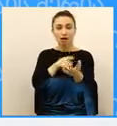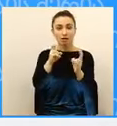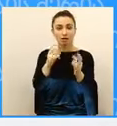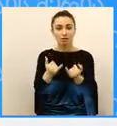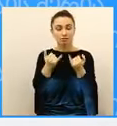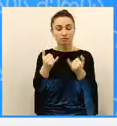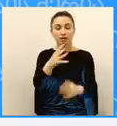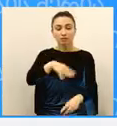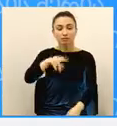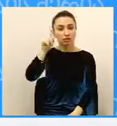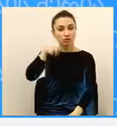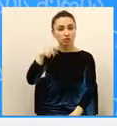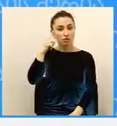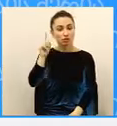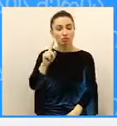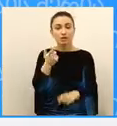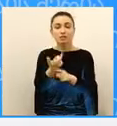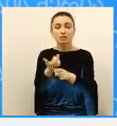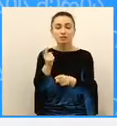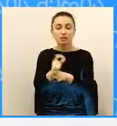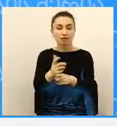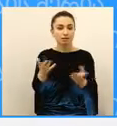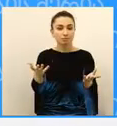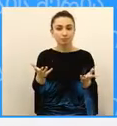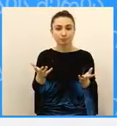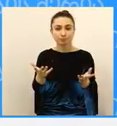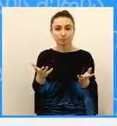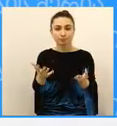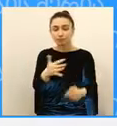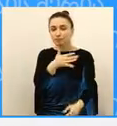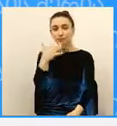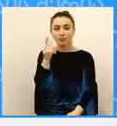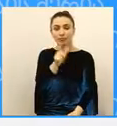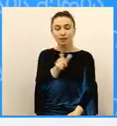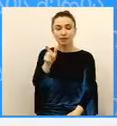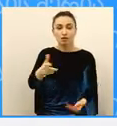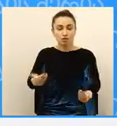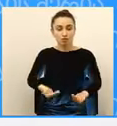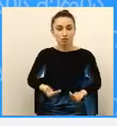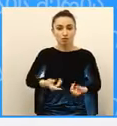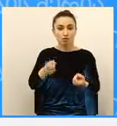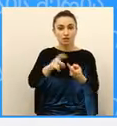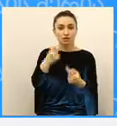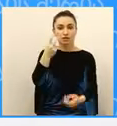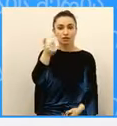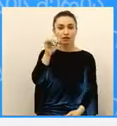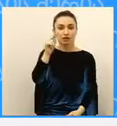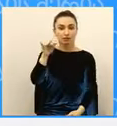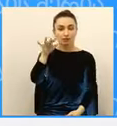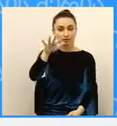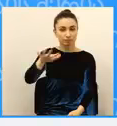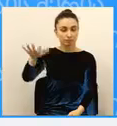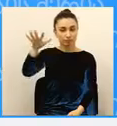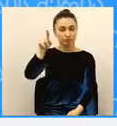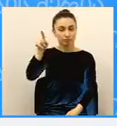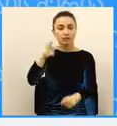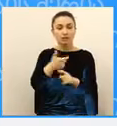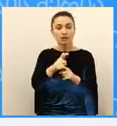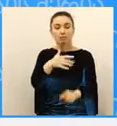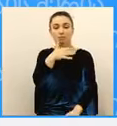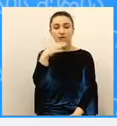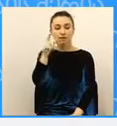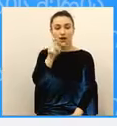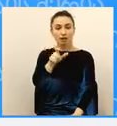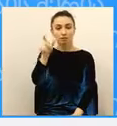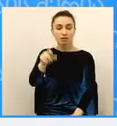ქალაქისთვის. Თქვენ იცით, რომ ძალიან ბევრი ადამიანი ცხოვრობს წყნეთში და ძალიან